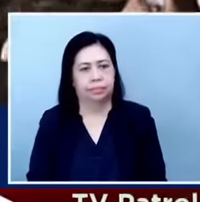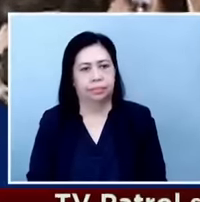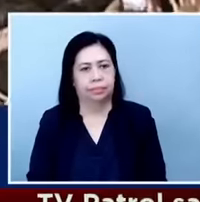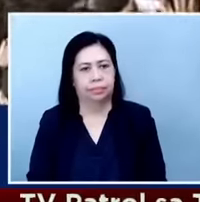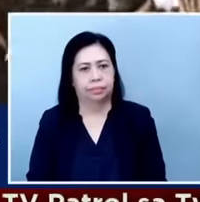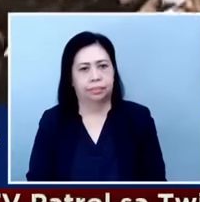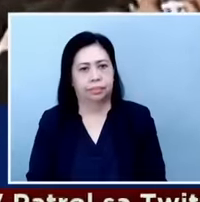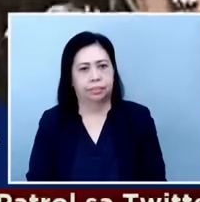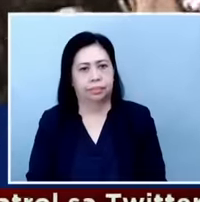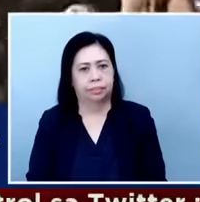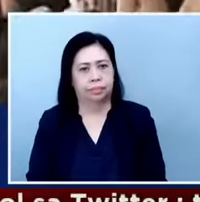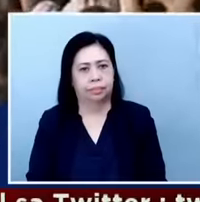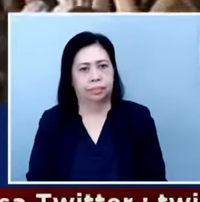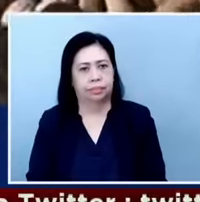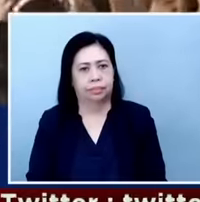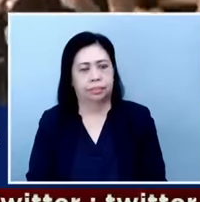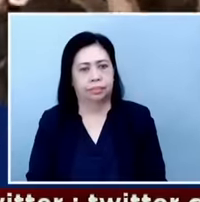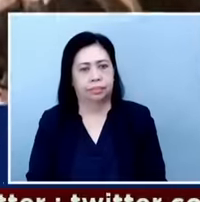Pinatitigil mo.